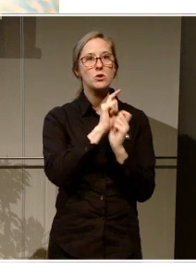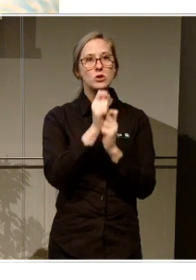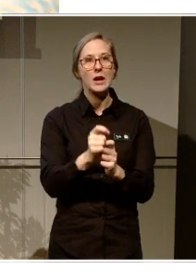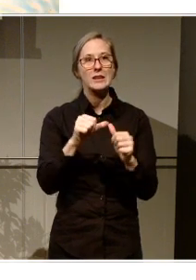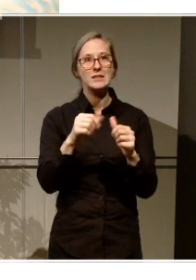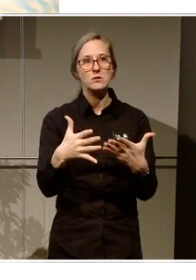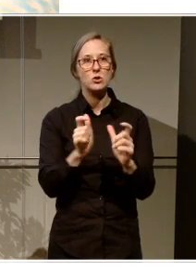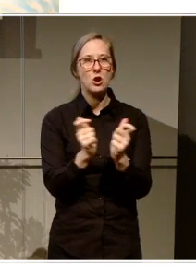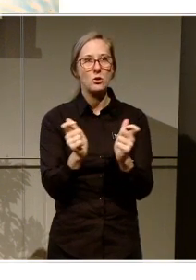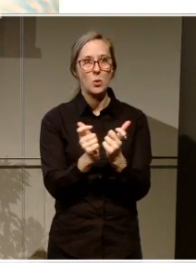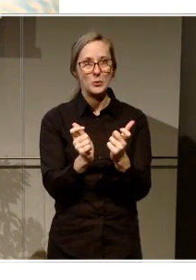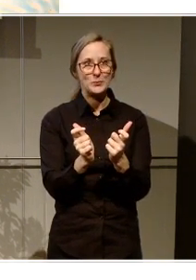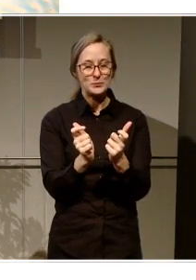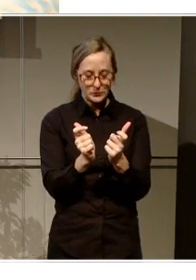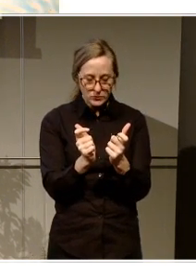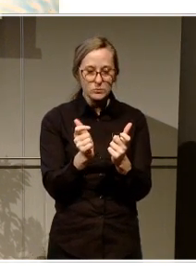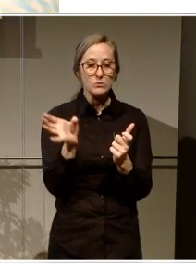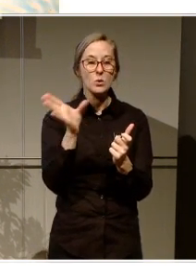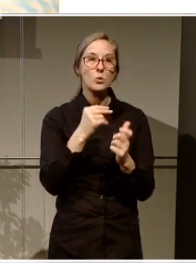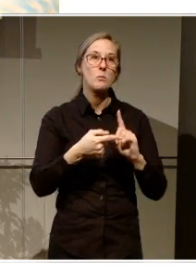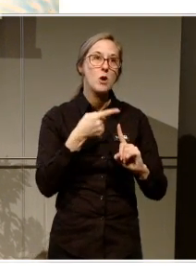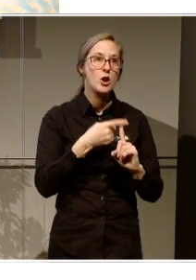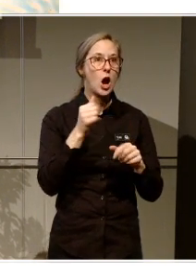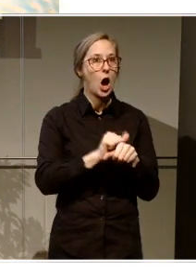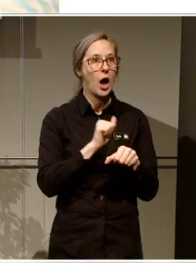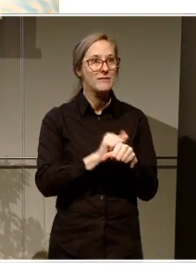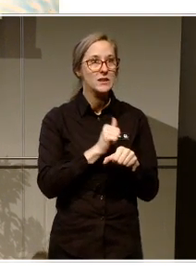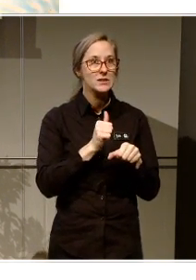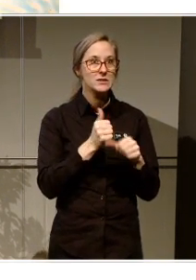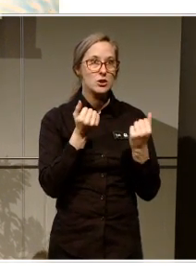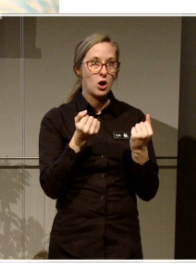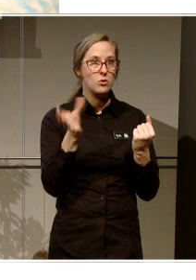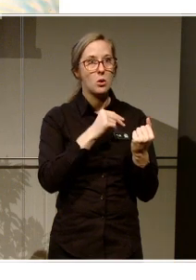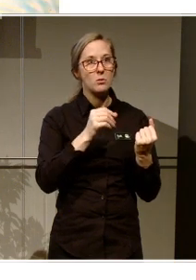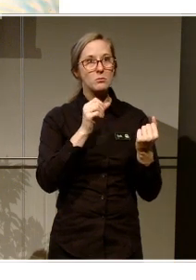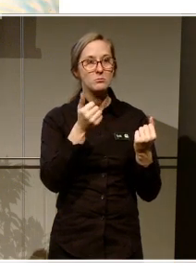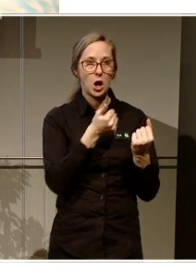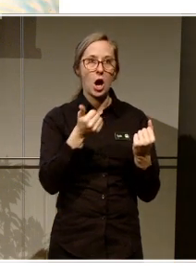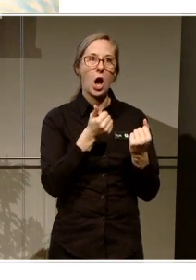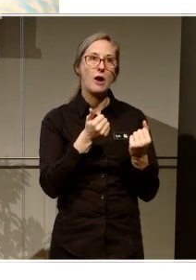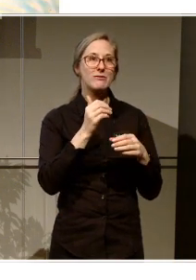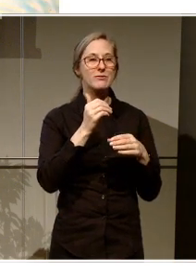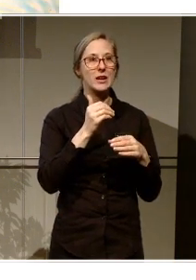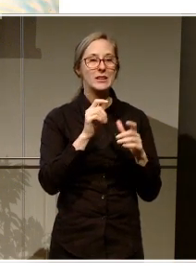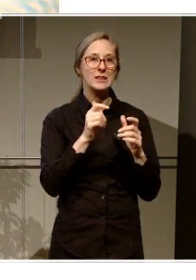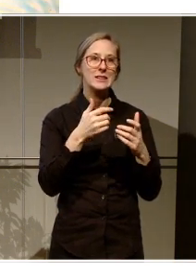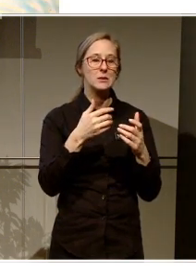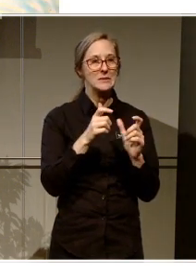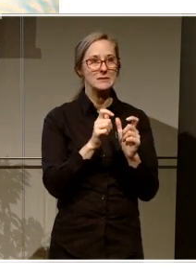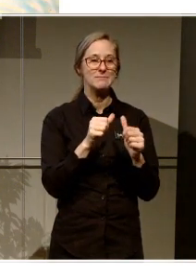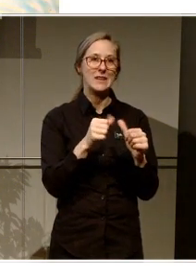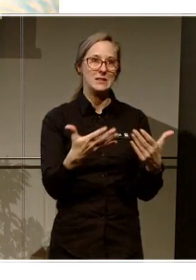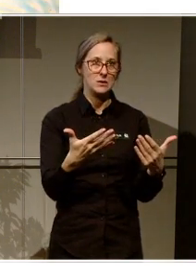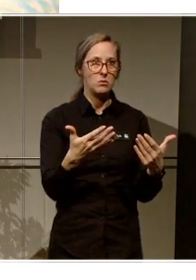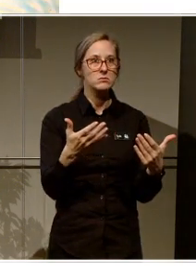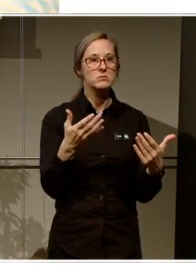att få körkortstillstånd. Och när man ska börja övningsköra så bör man ha tillstånd till det. Den som är handledare och sitter med i bilen och är livrädd, som man är första resorna